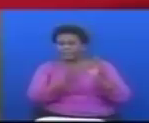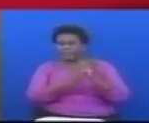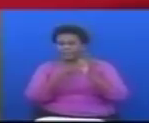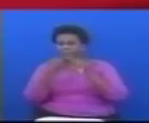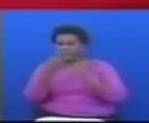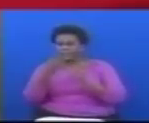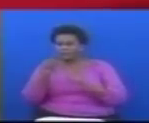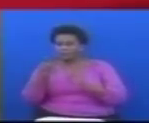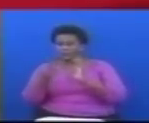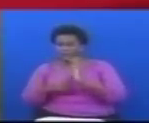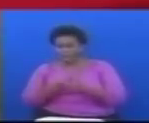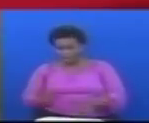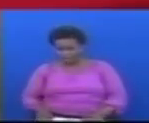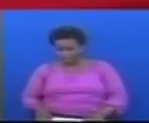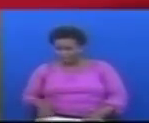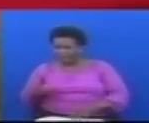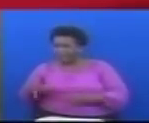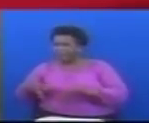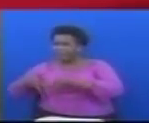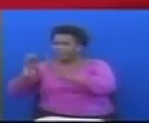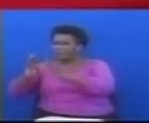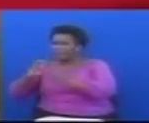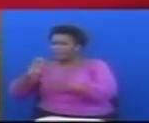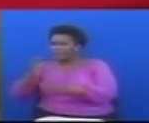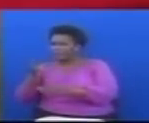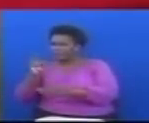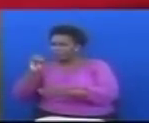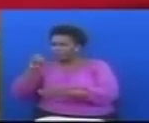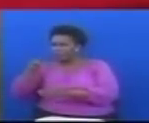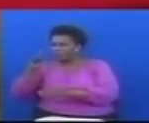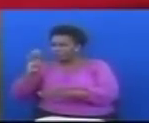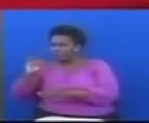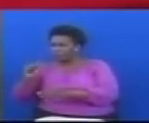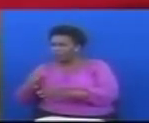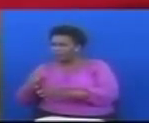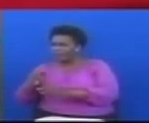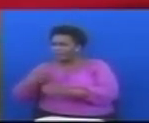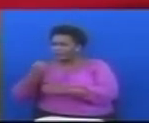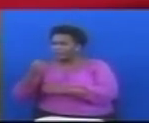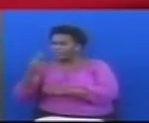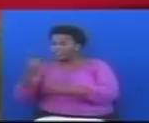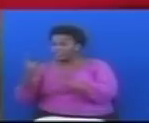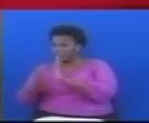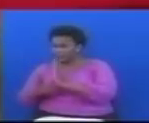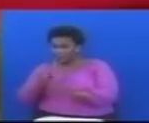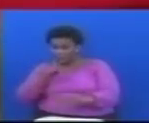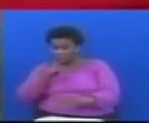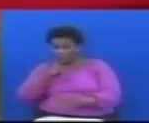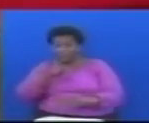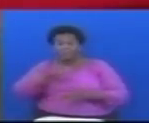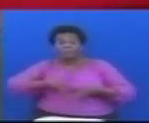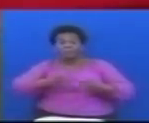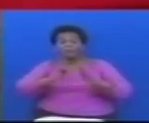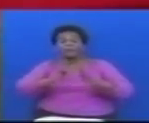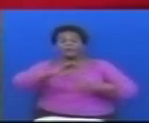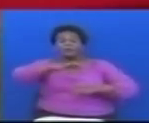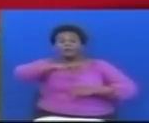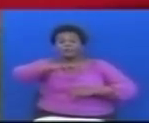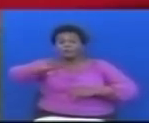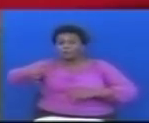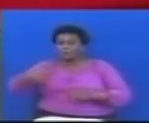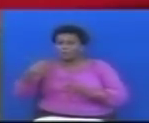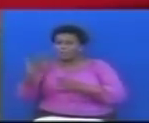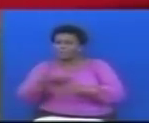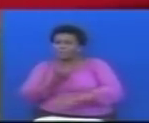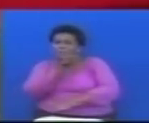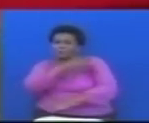na barabara ya Ziba Choma yenye urefu wa kilomita 26.6 ni barabara za mkoa zinazohudumiwa na wakala wa barabara TANROADS